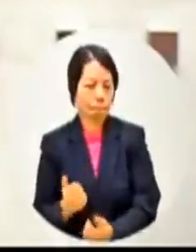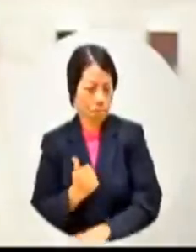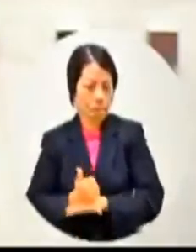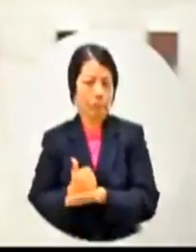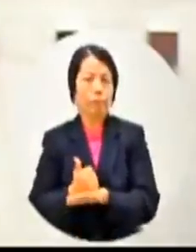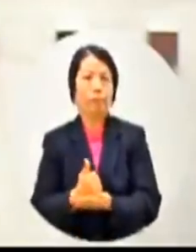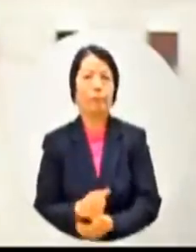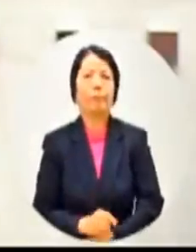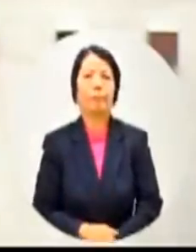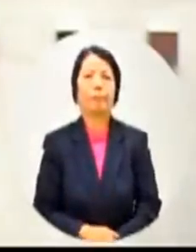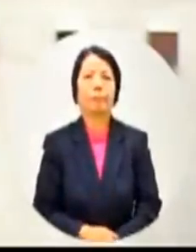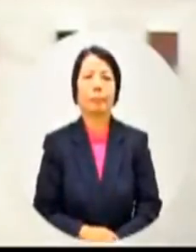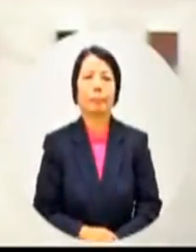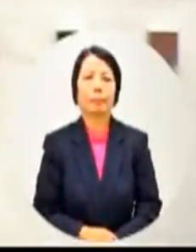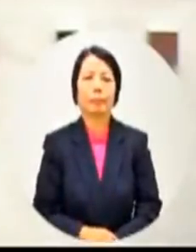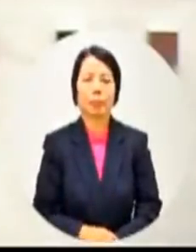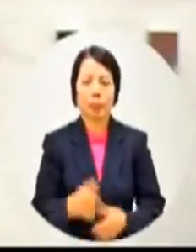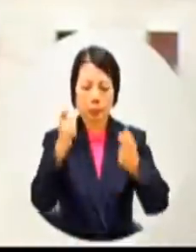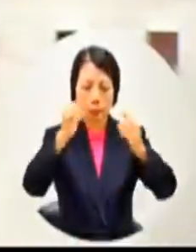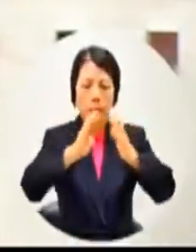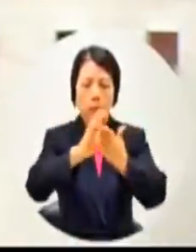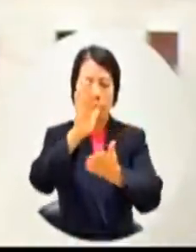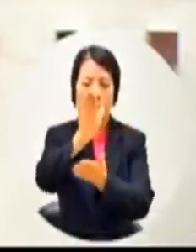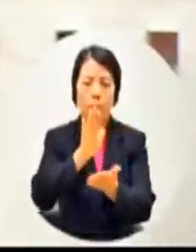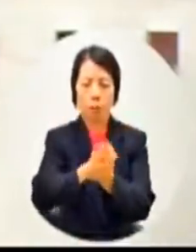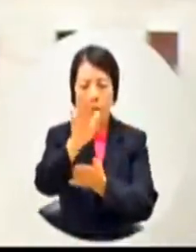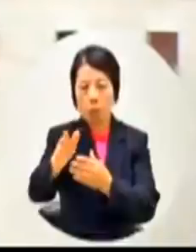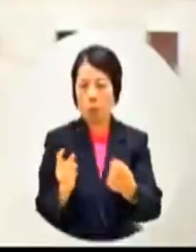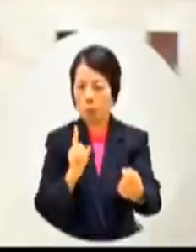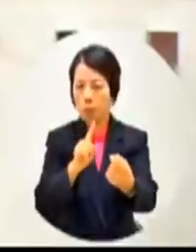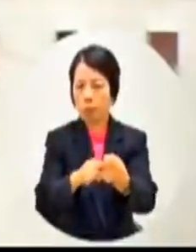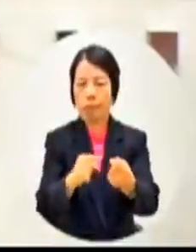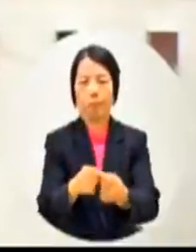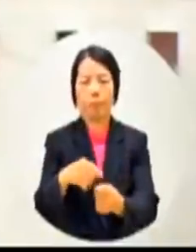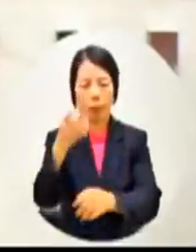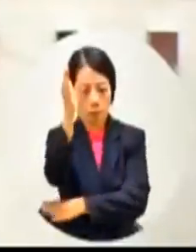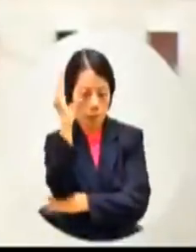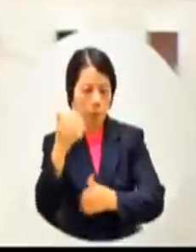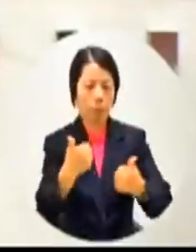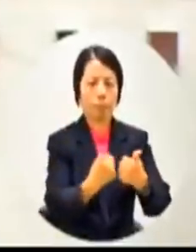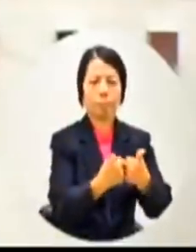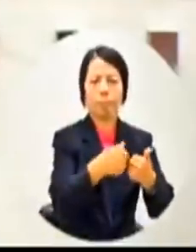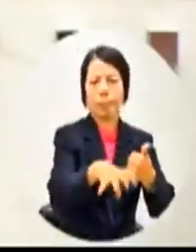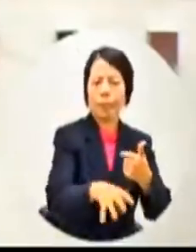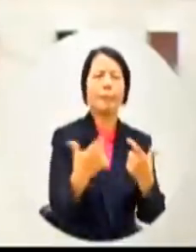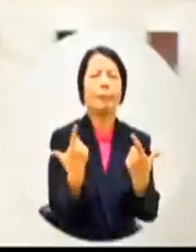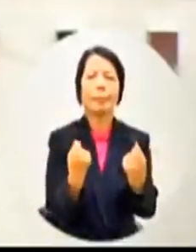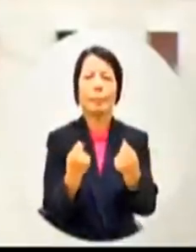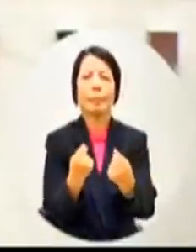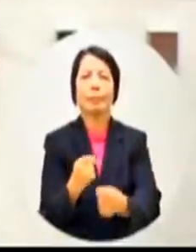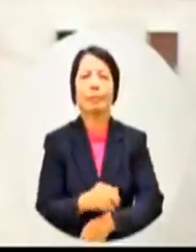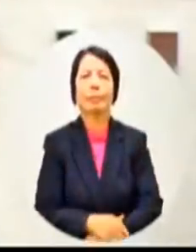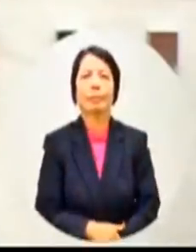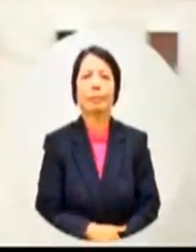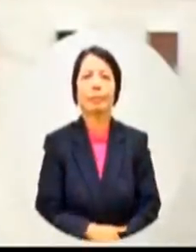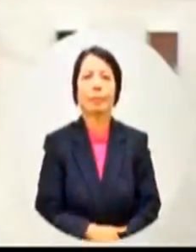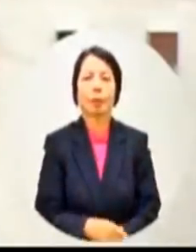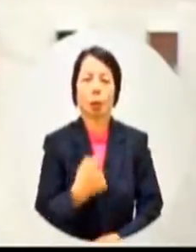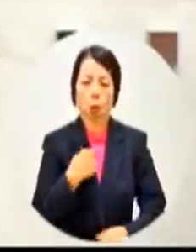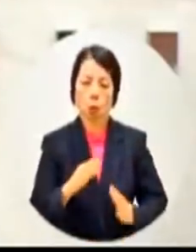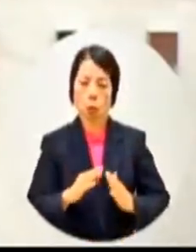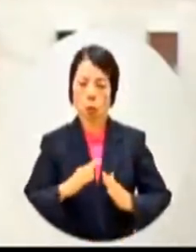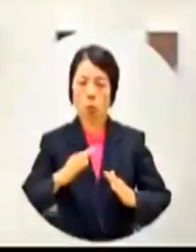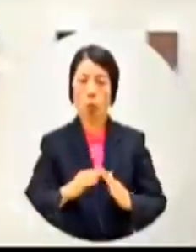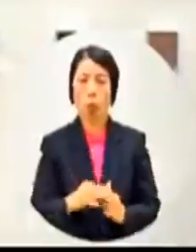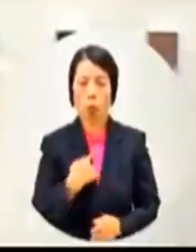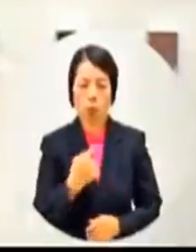展，我们是一条心，全力来冲。市政府团队从我市长本人开始，我们没有任何私心，我